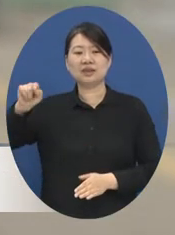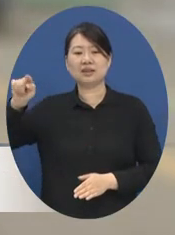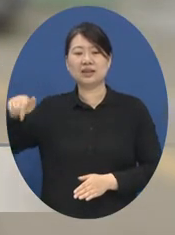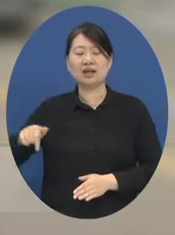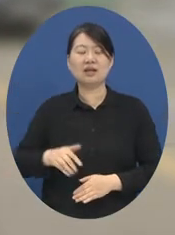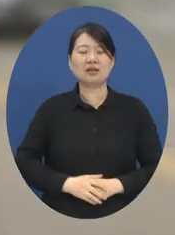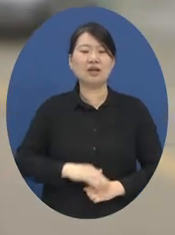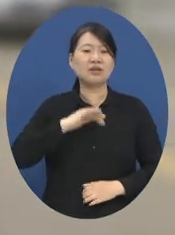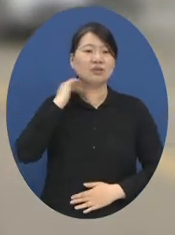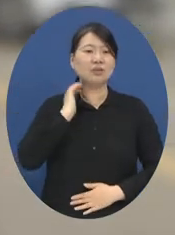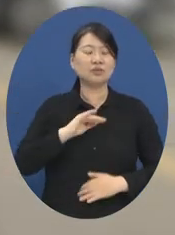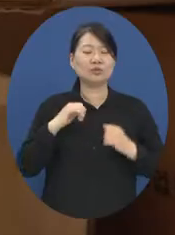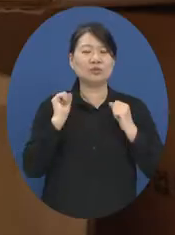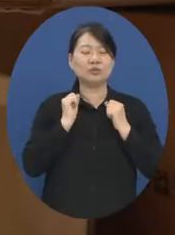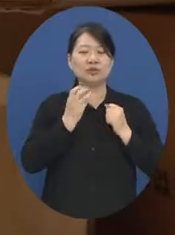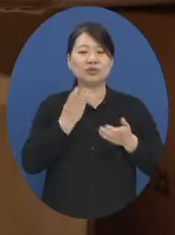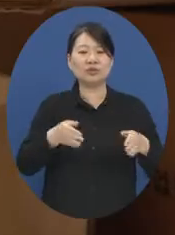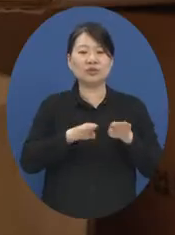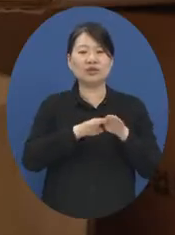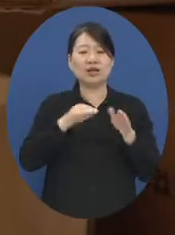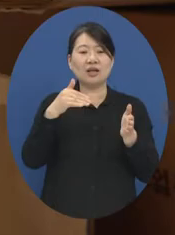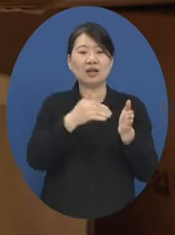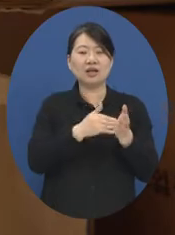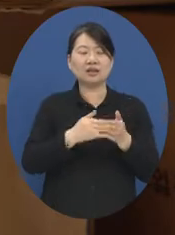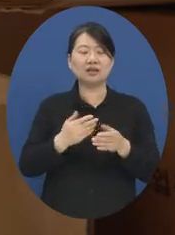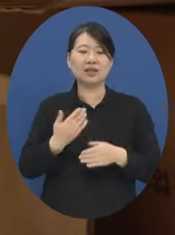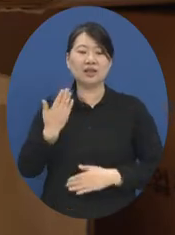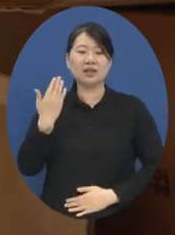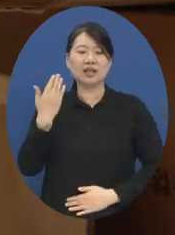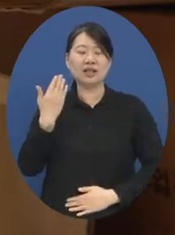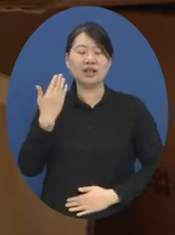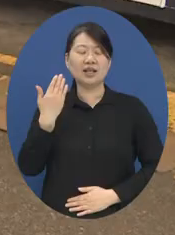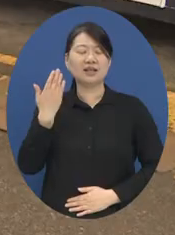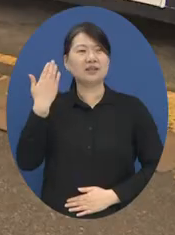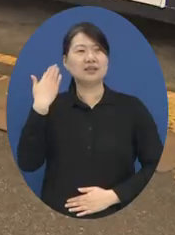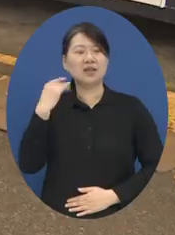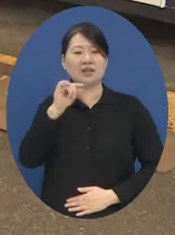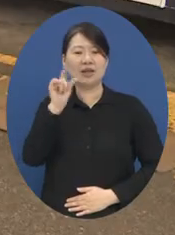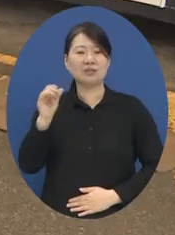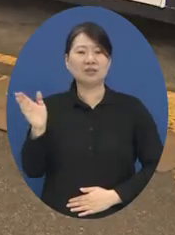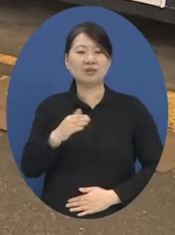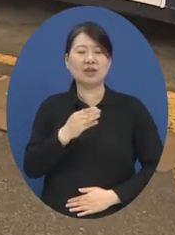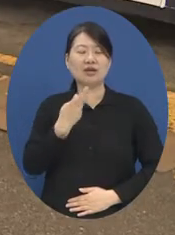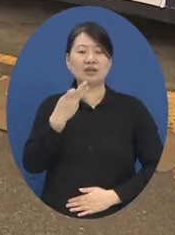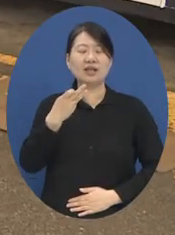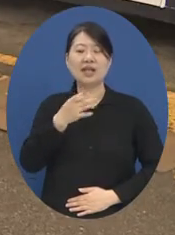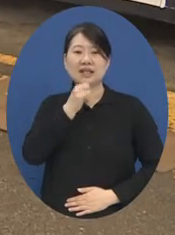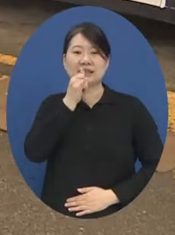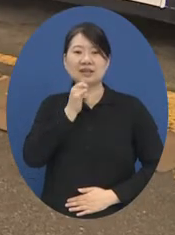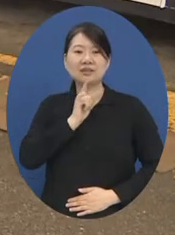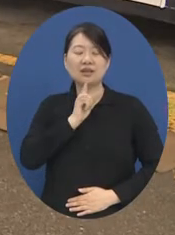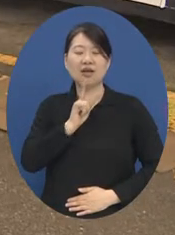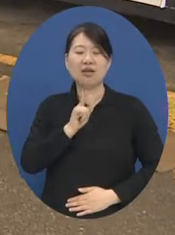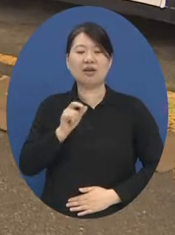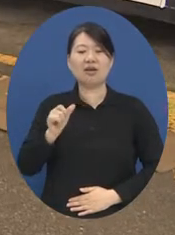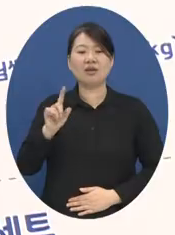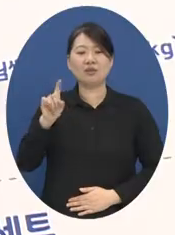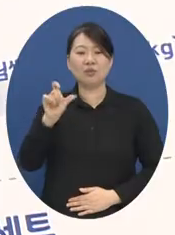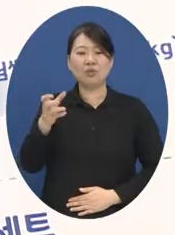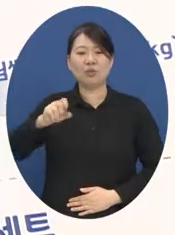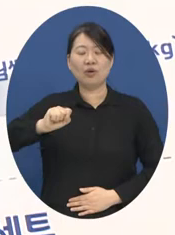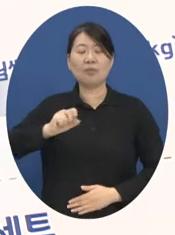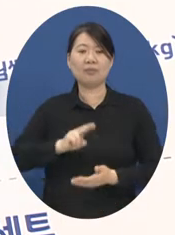경기도청 북부청사 까 재 지난달부터 13차례 행사를 통해 농특산물 15억 원 어치를 팔았습니다